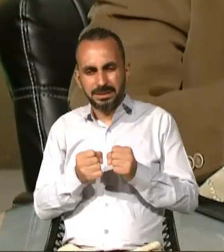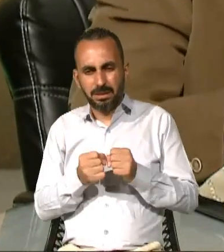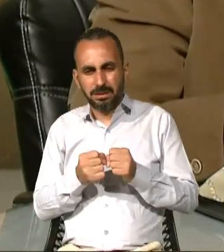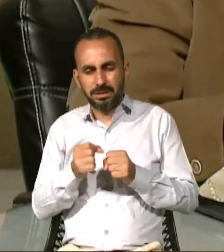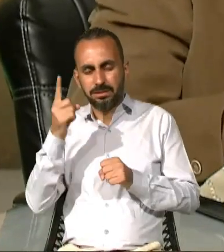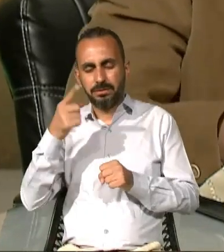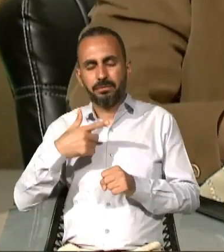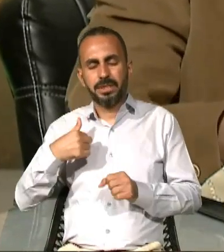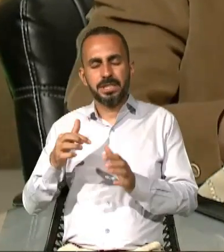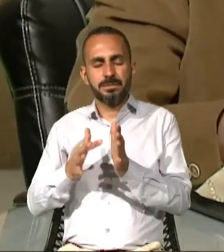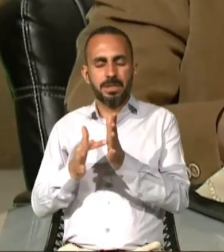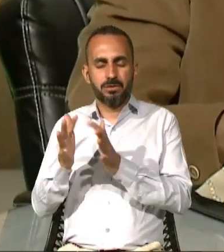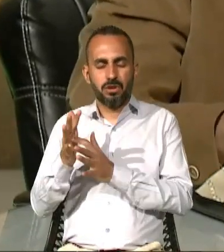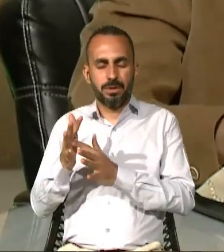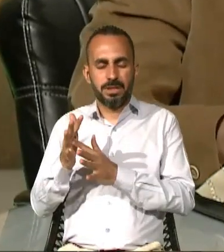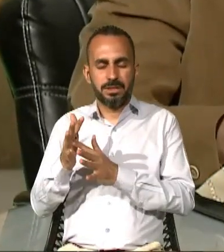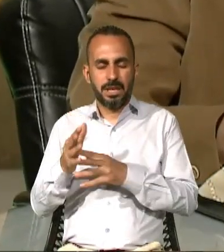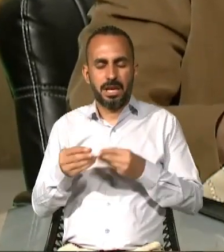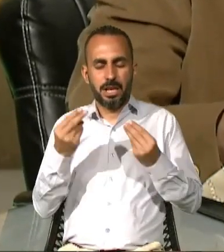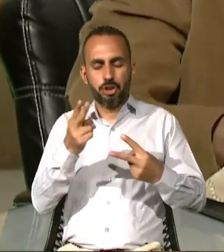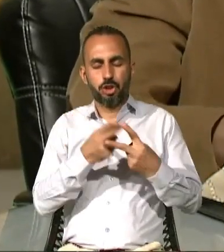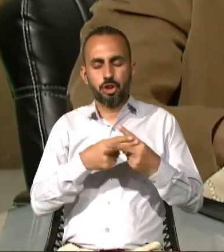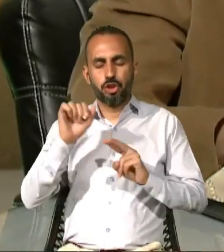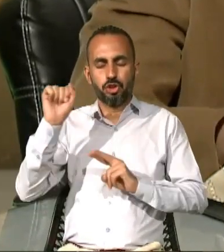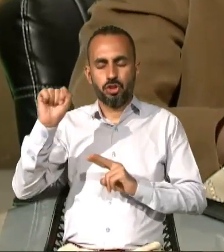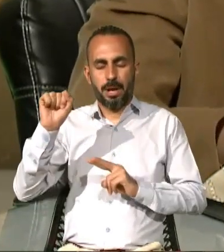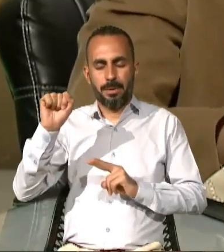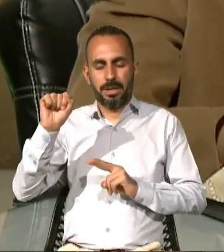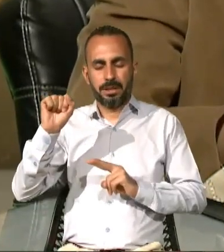يسوع. ادي لشعبك يقين وقناعة